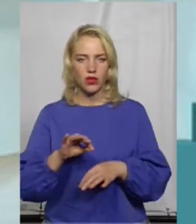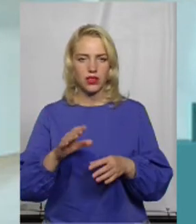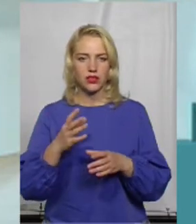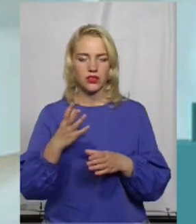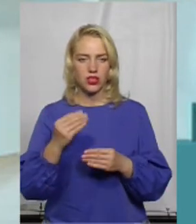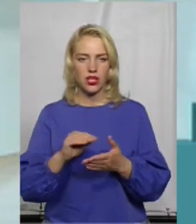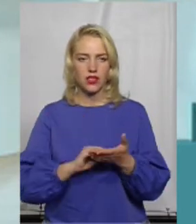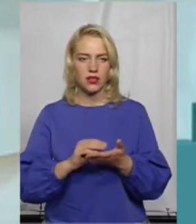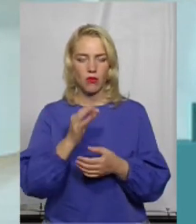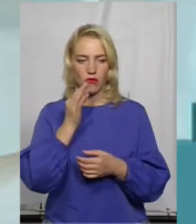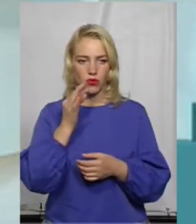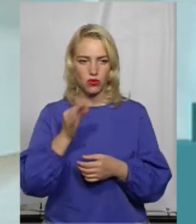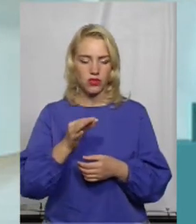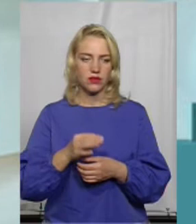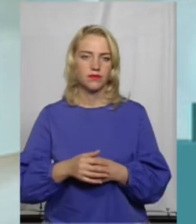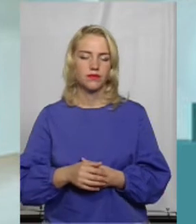ще раз повторюся, це є